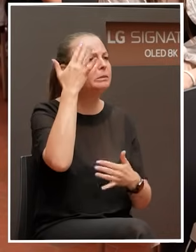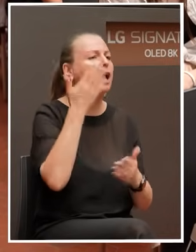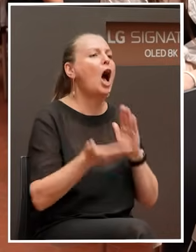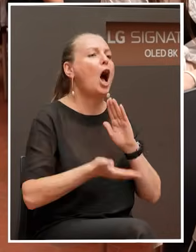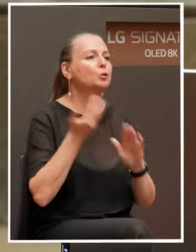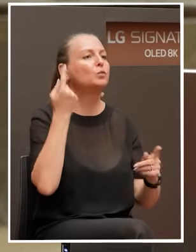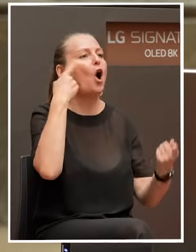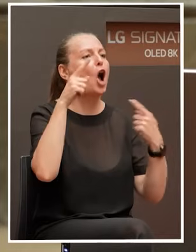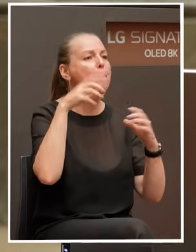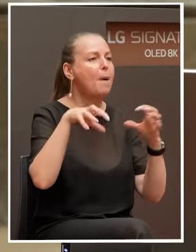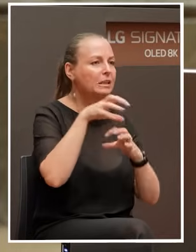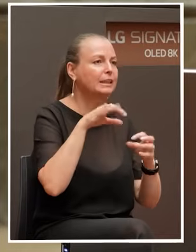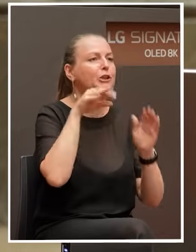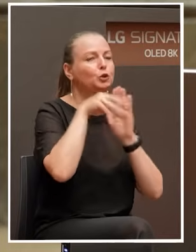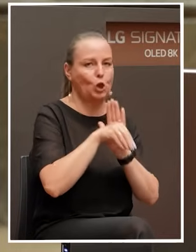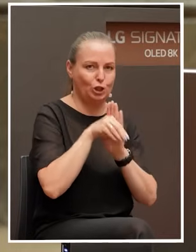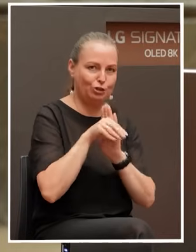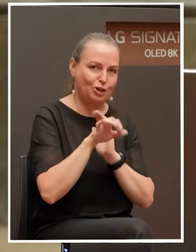отсутствует и композиция, даже самое содержание.